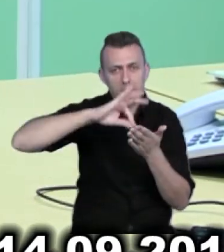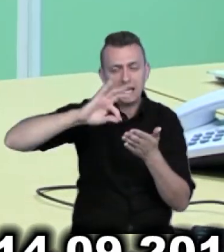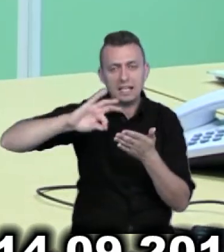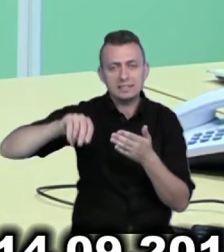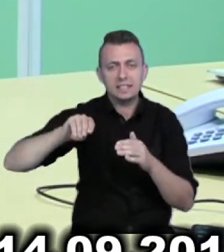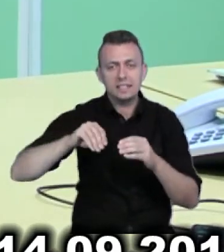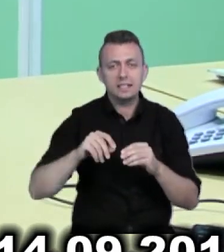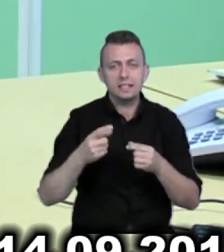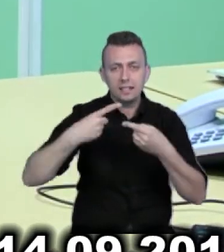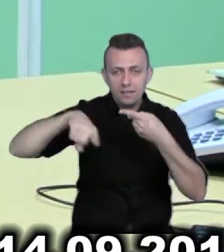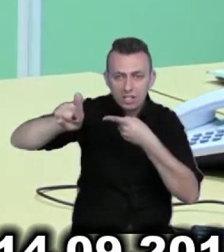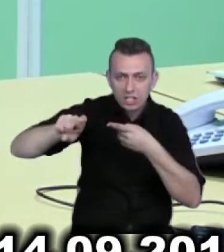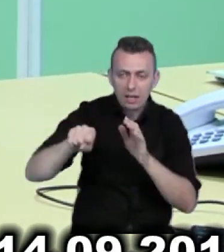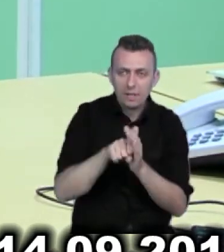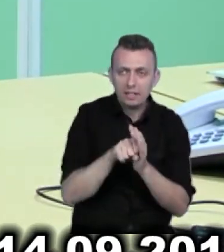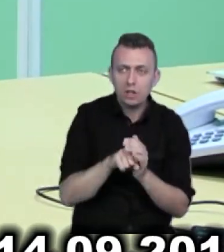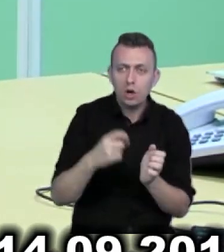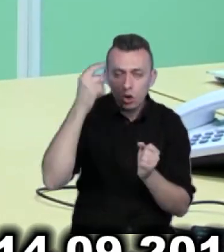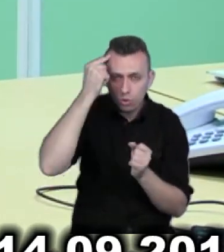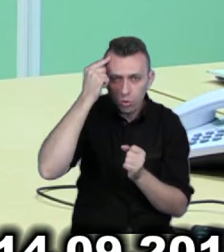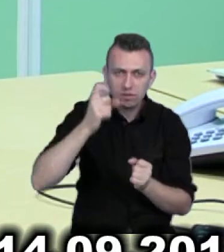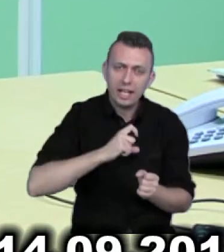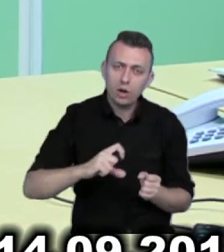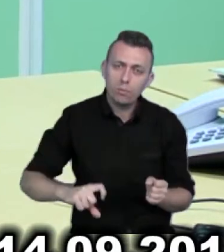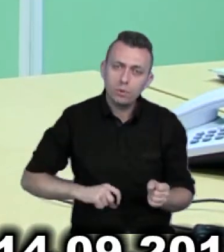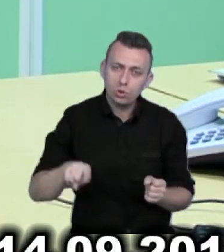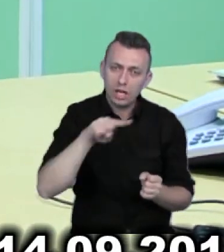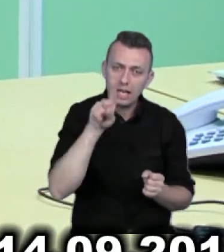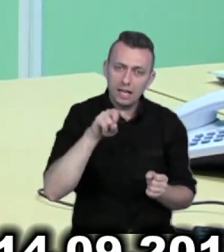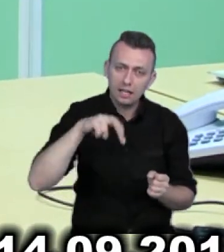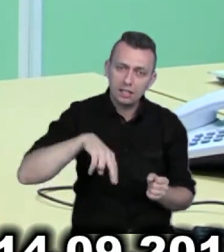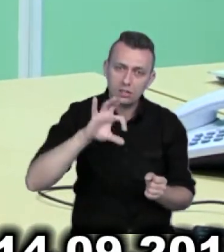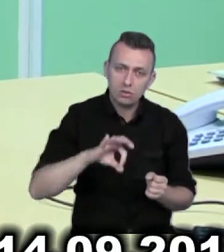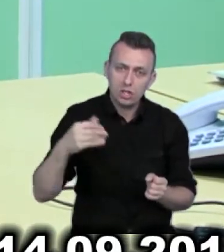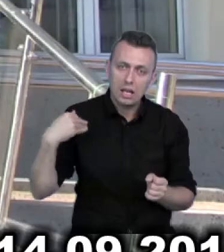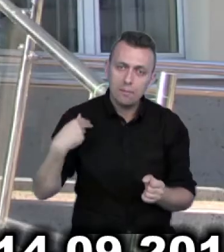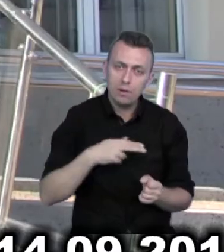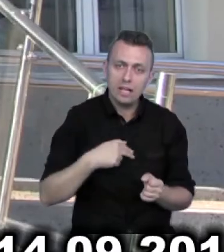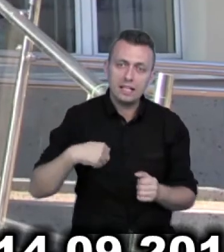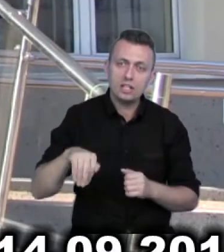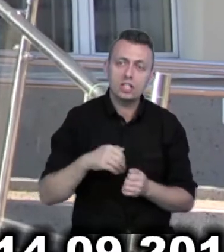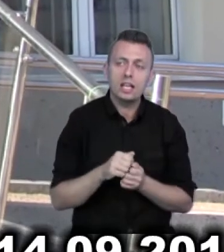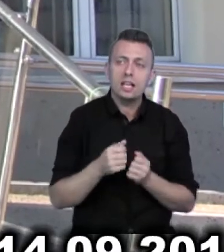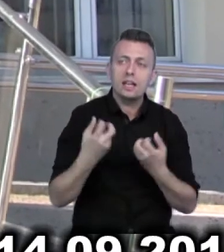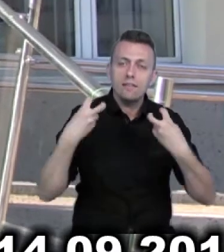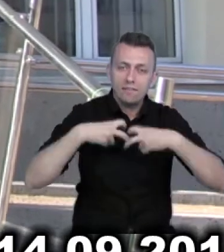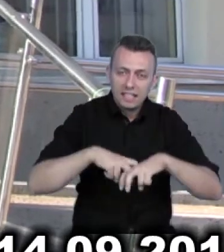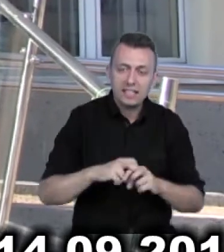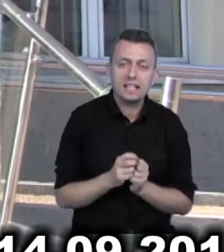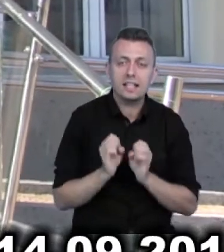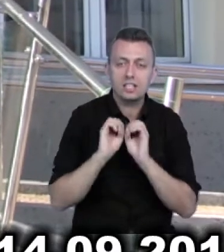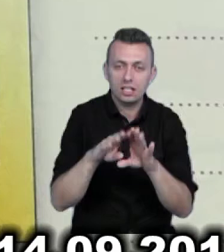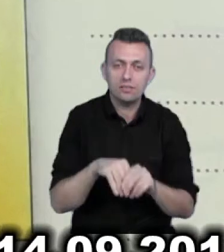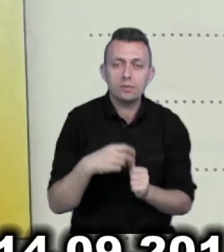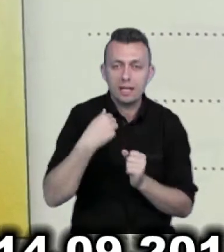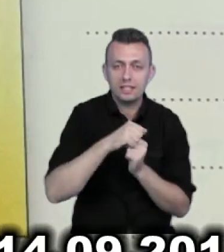Centrali Zakładu Ubezpieczeń Społecznych, no i byłyby one wtedy też zamieszczone na naszych stronach. Zakład Ubezpieczeń Społecznych